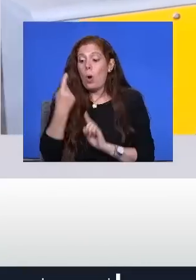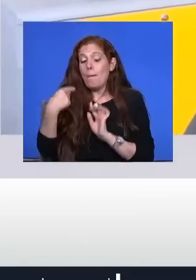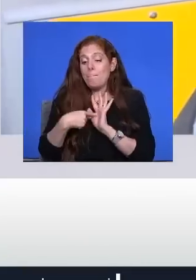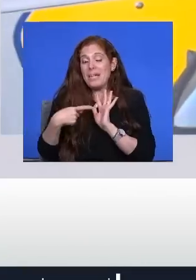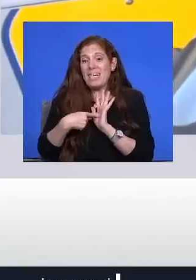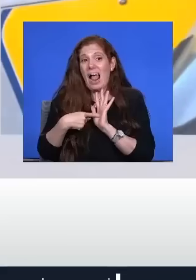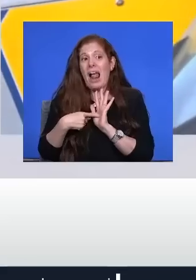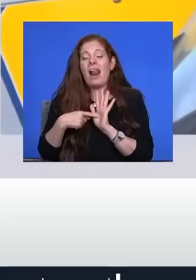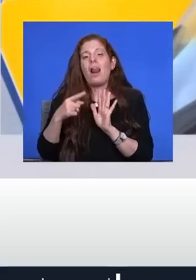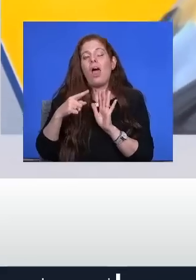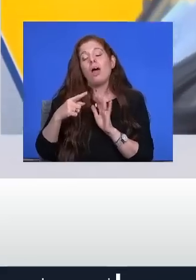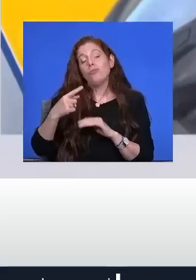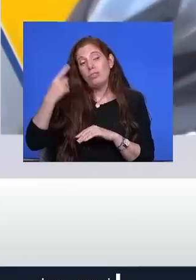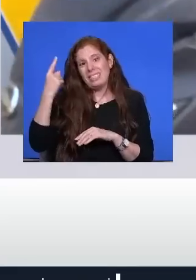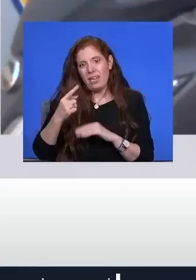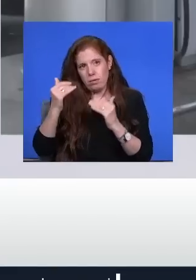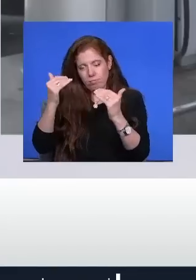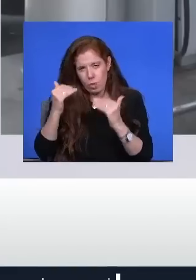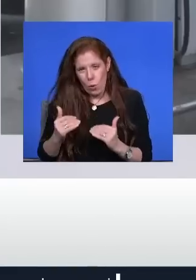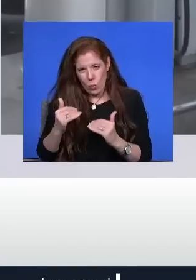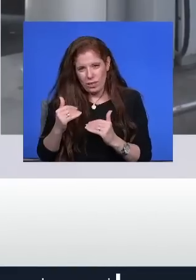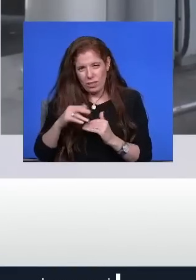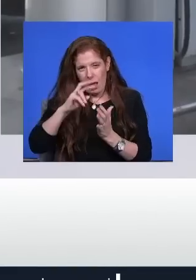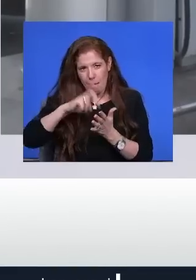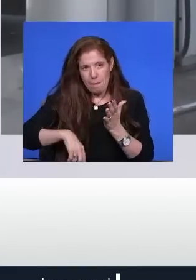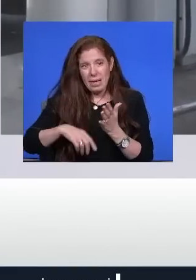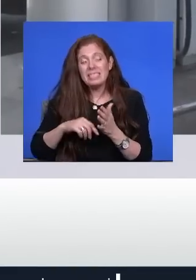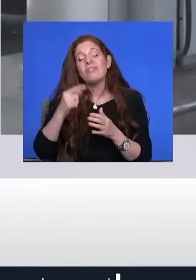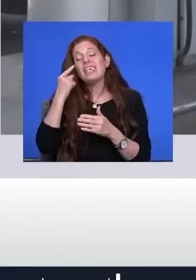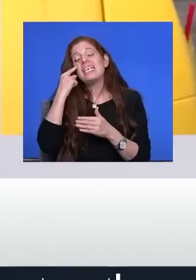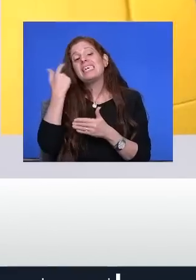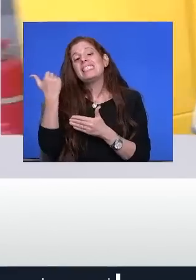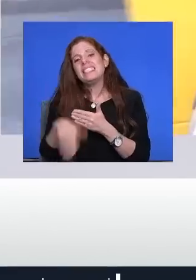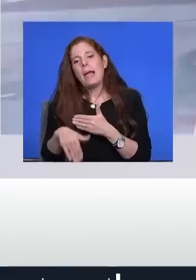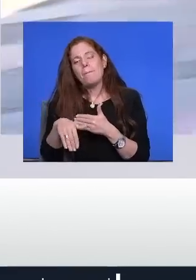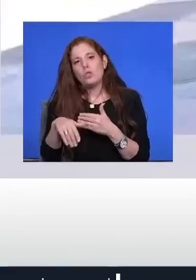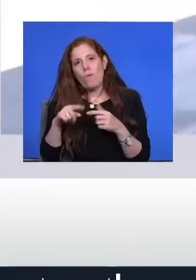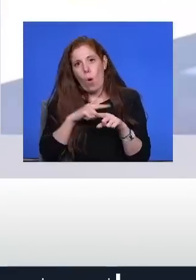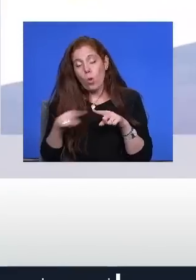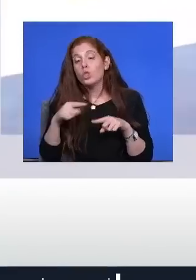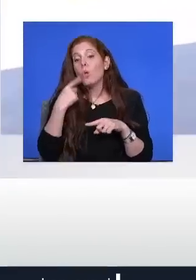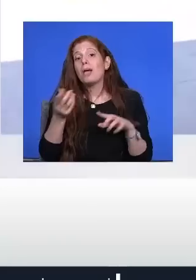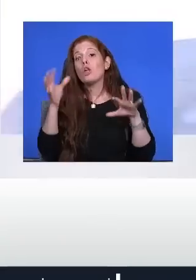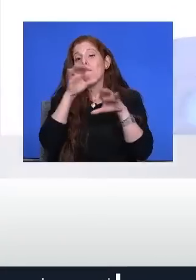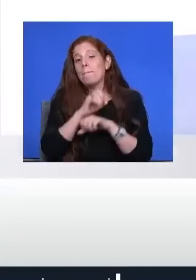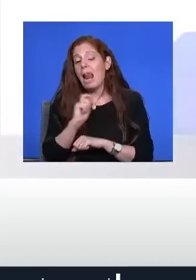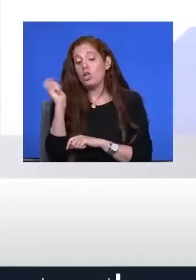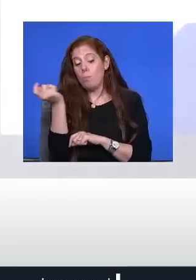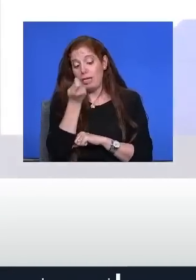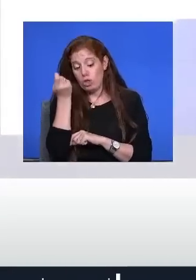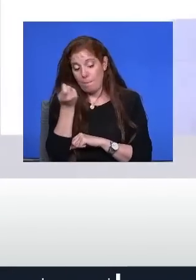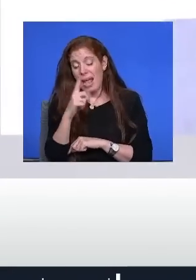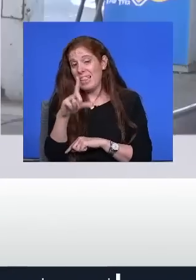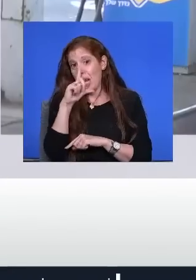השעה על הפחתת מס הבלו צפויה להסתיים בסוף החודש. זה אומר שבלילה שבין שבת